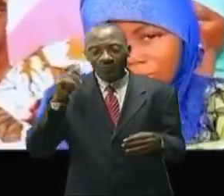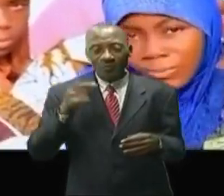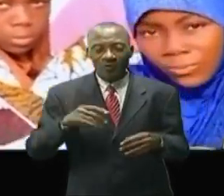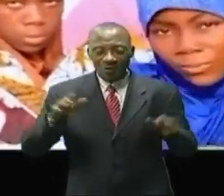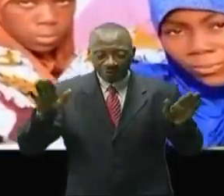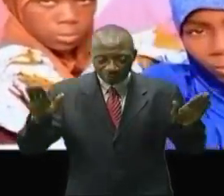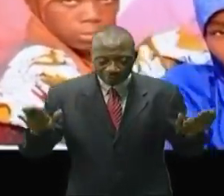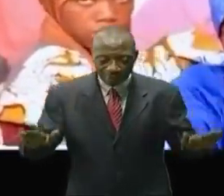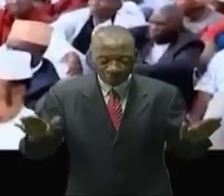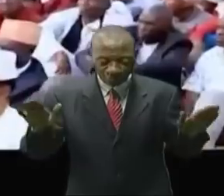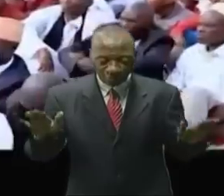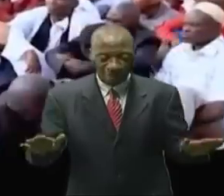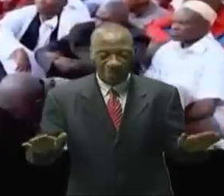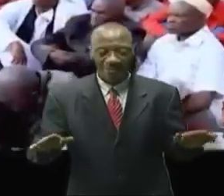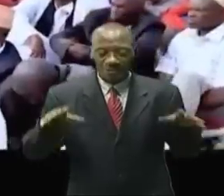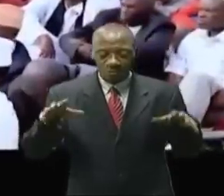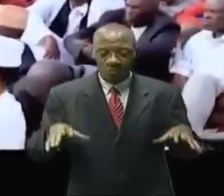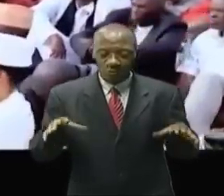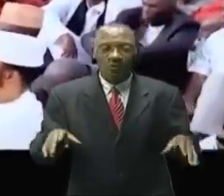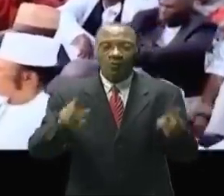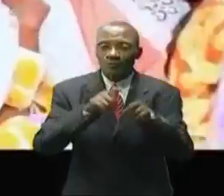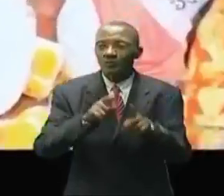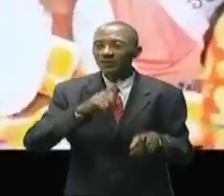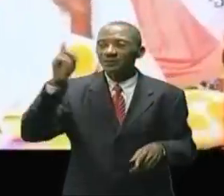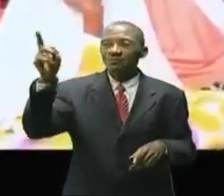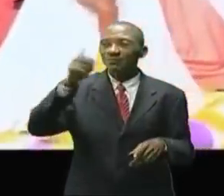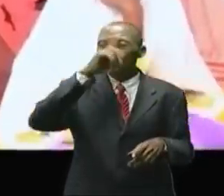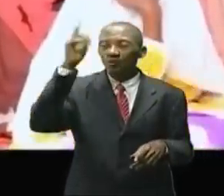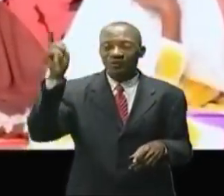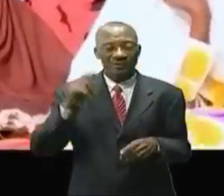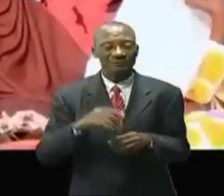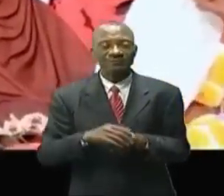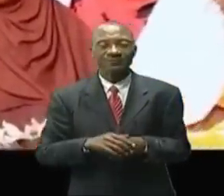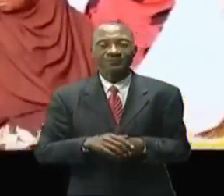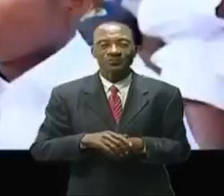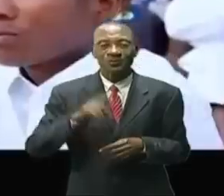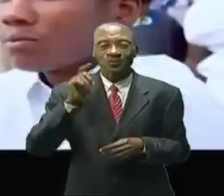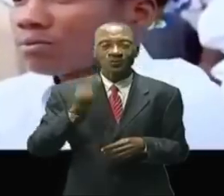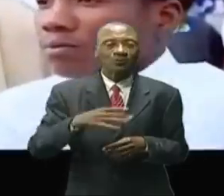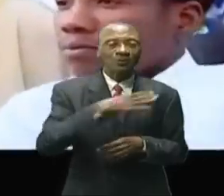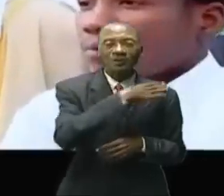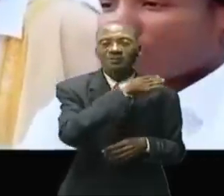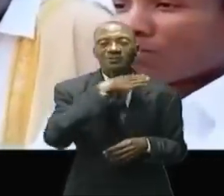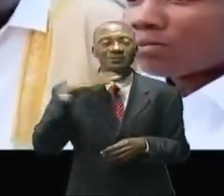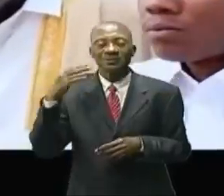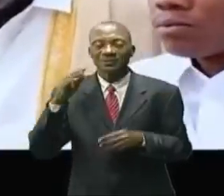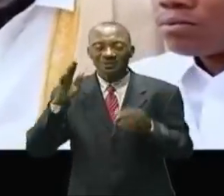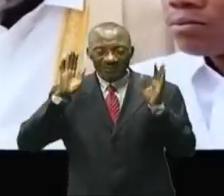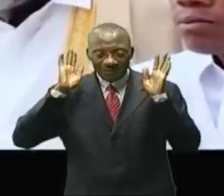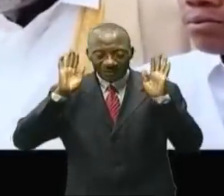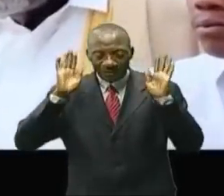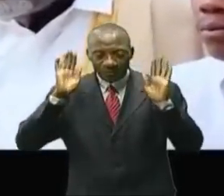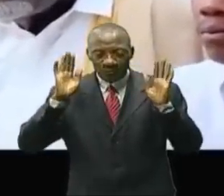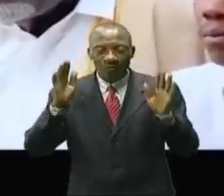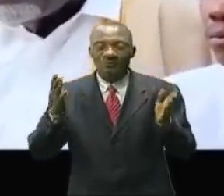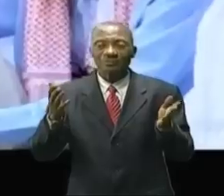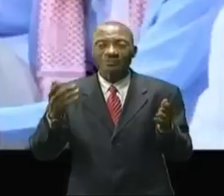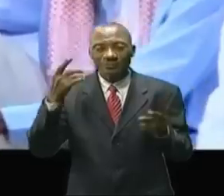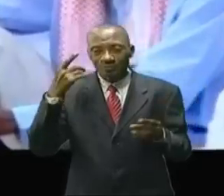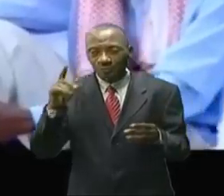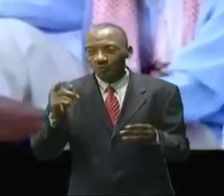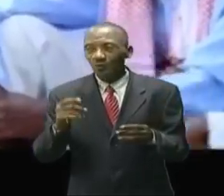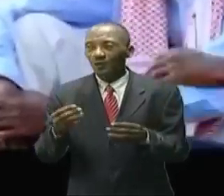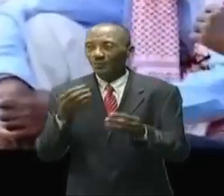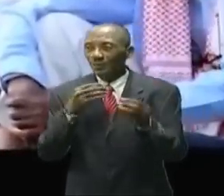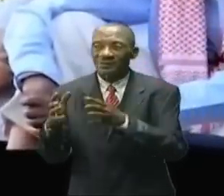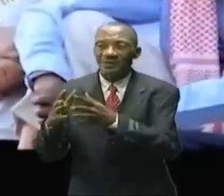sacrifice d'Abraham par des abattages rituels d'animaux. La fondation Simba Doudou a commémoré ces jours avec les musulmans de